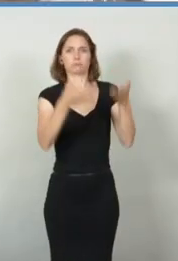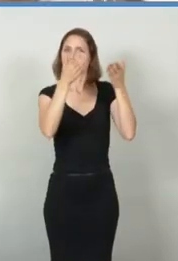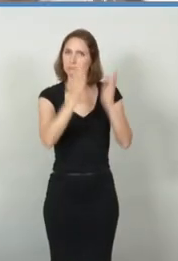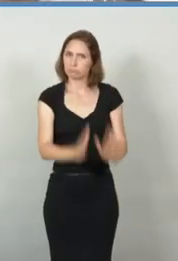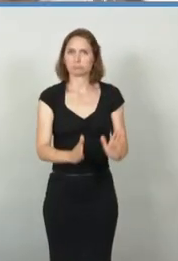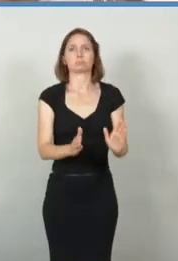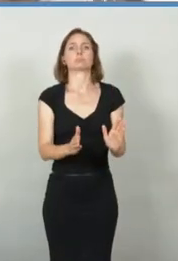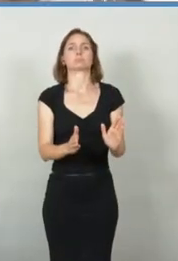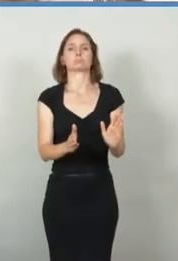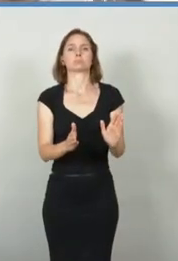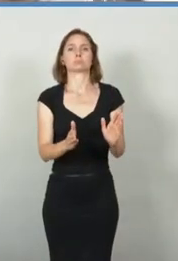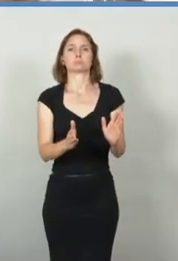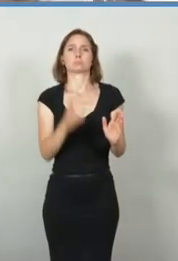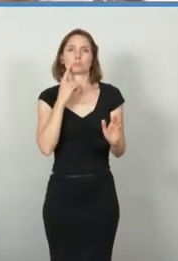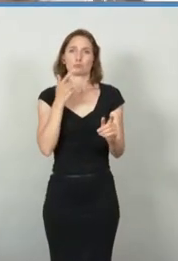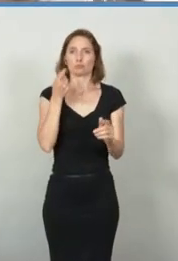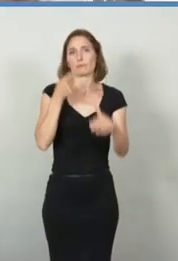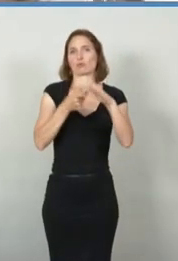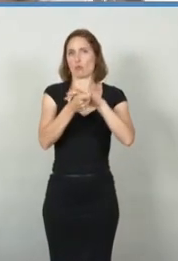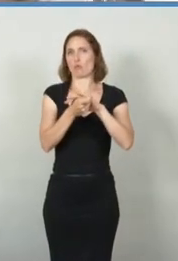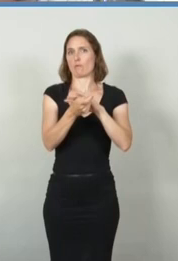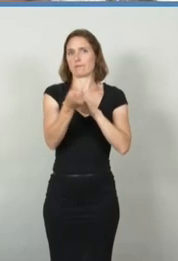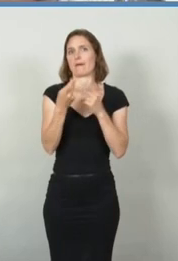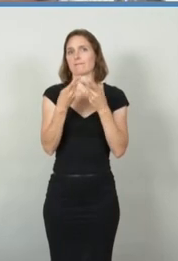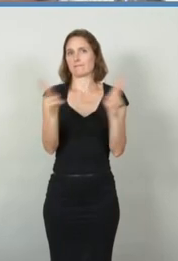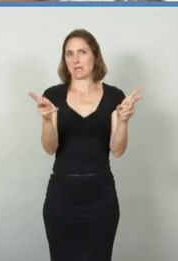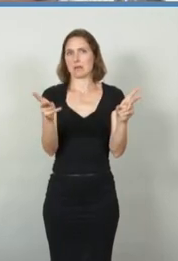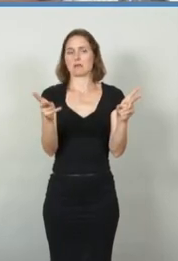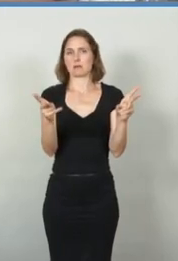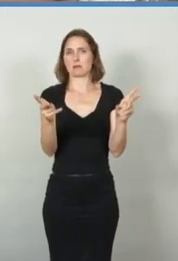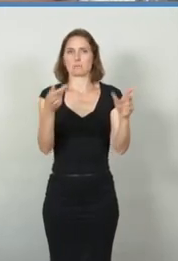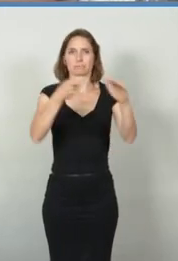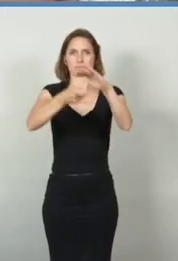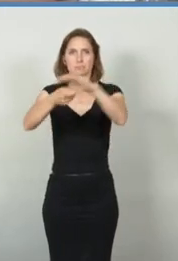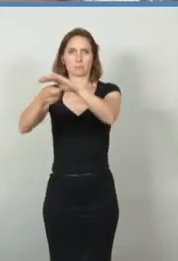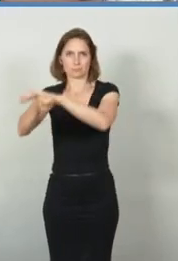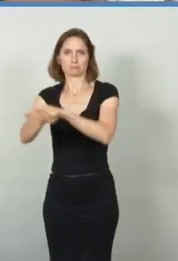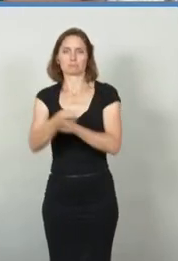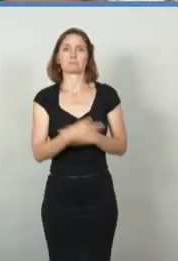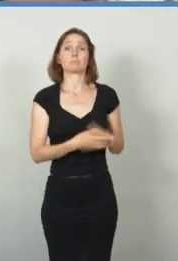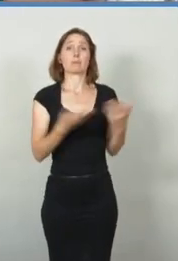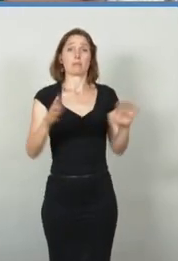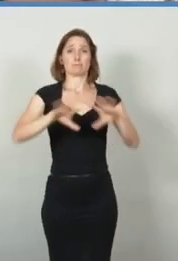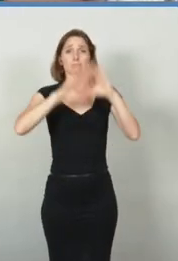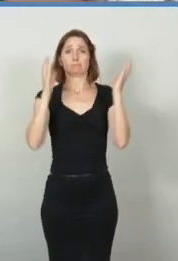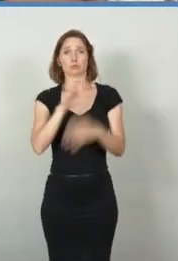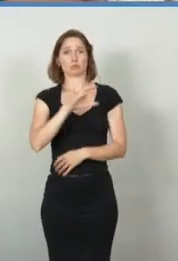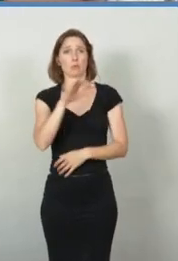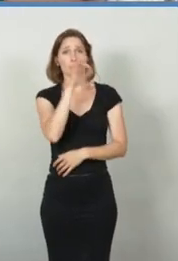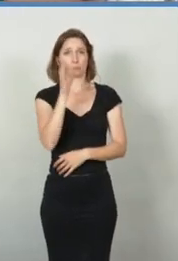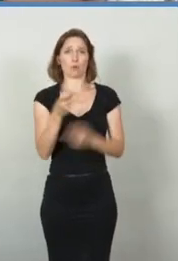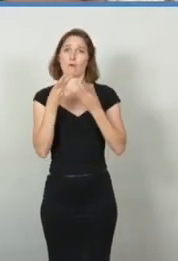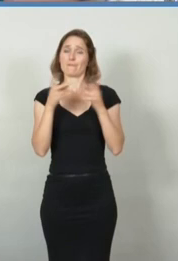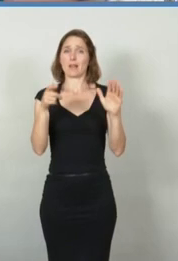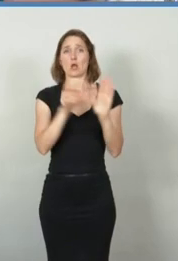Grenoble et depuis ce sont donc la totalité des subventions demandées et attribuées par la Ville de Grenoble